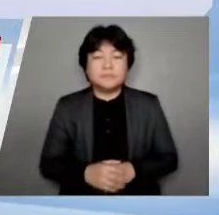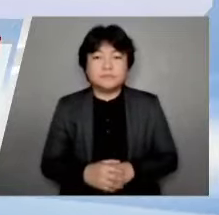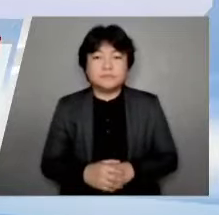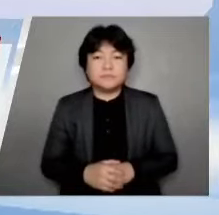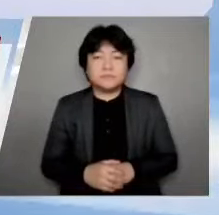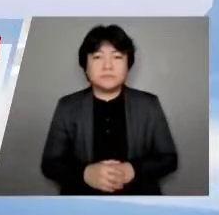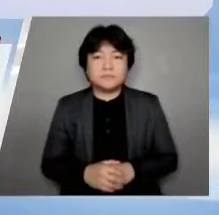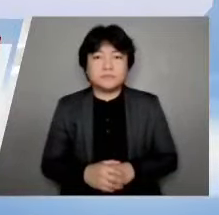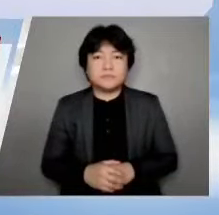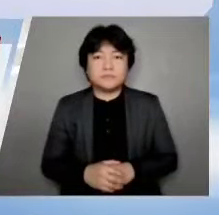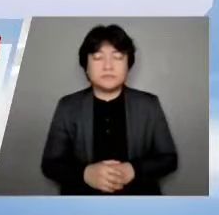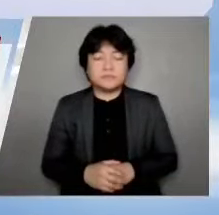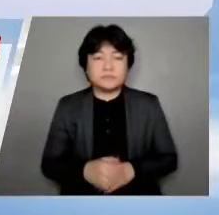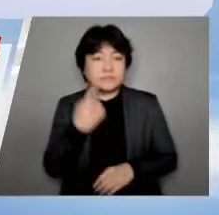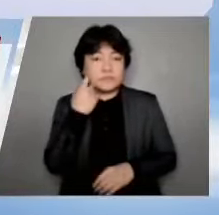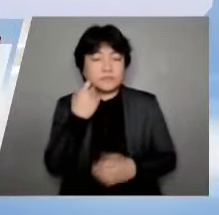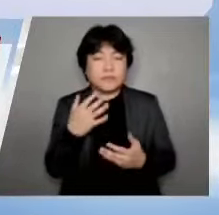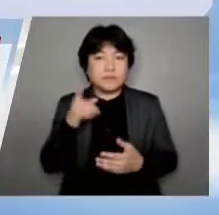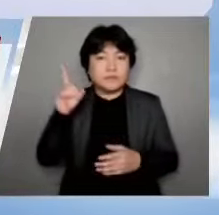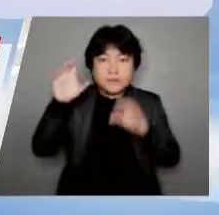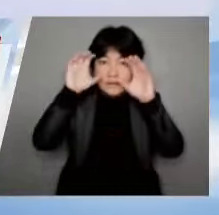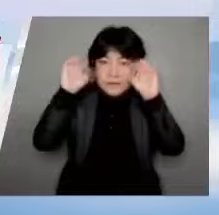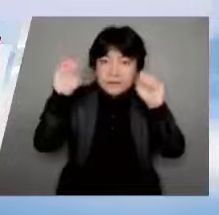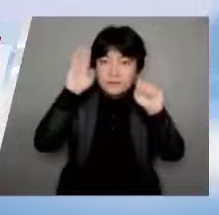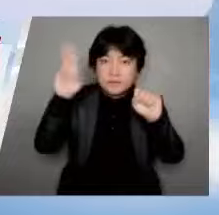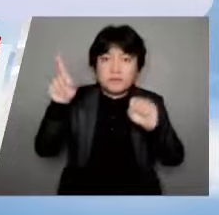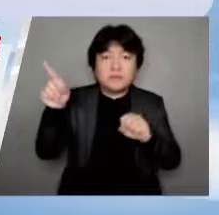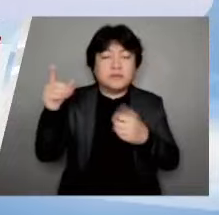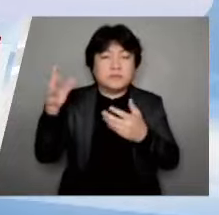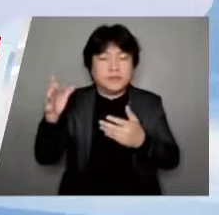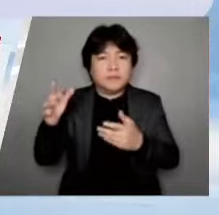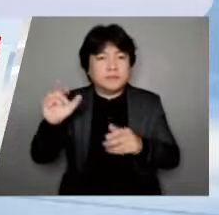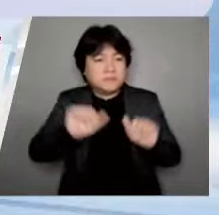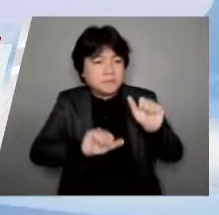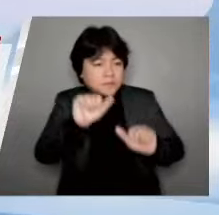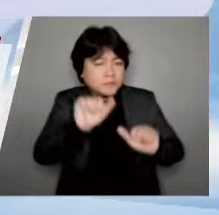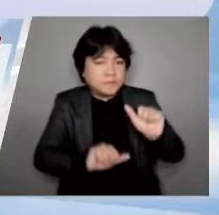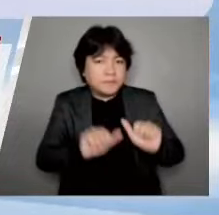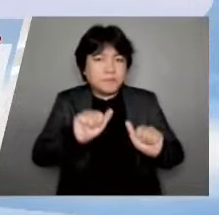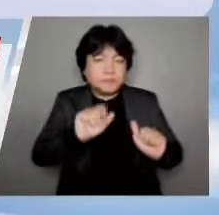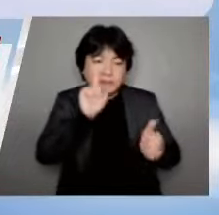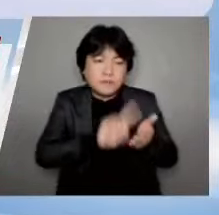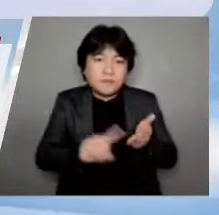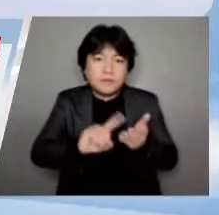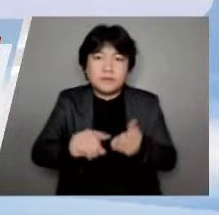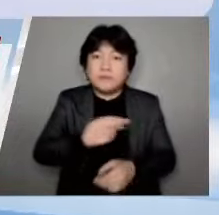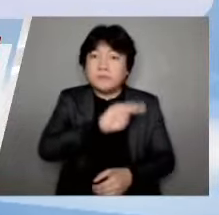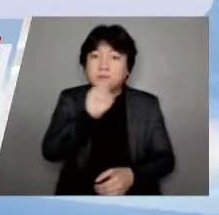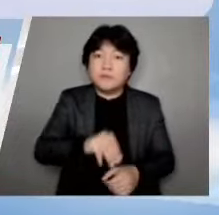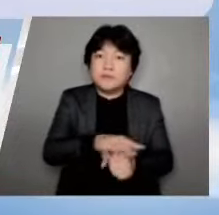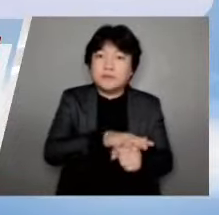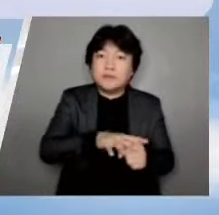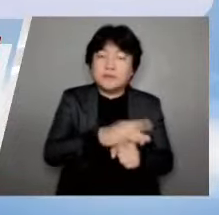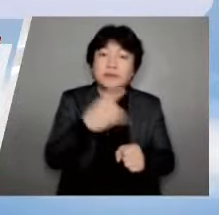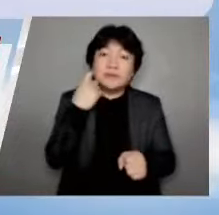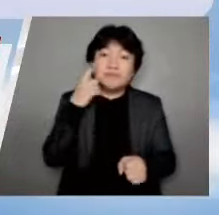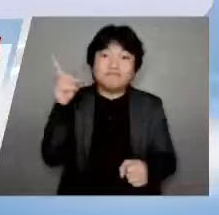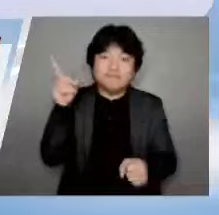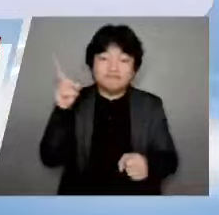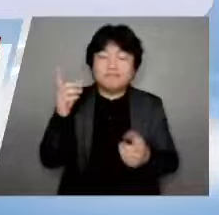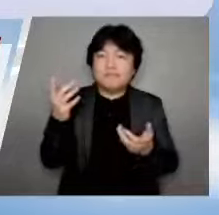ang ating din pong Pangulo ay nagkaroon ng kanyang assessment. Ano, bukod po sa Metro Manila na kanina po dun sa pagpupulong, ni-recommend nga po ni